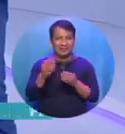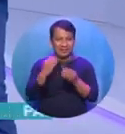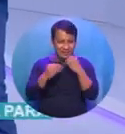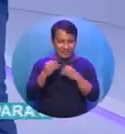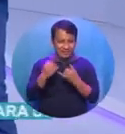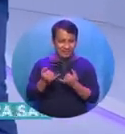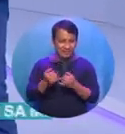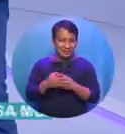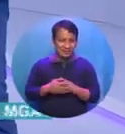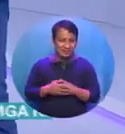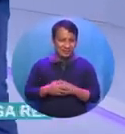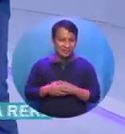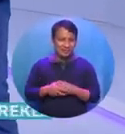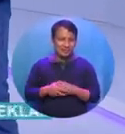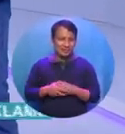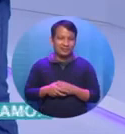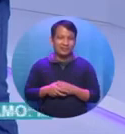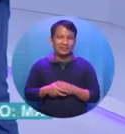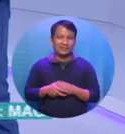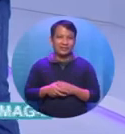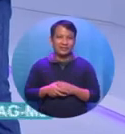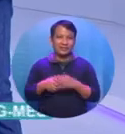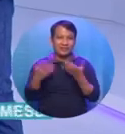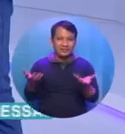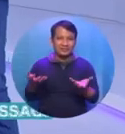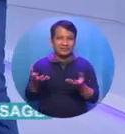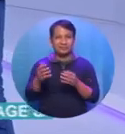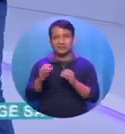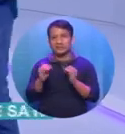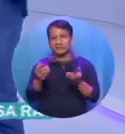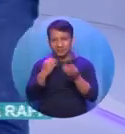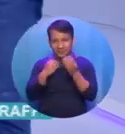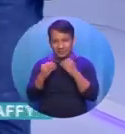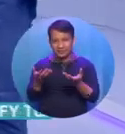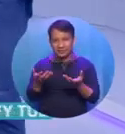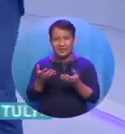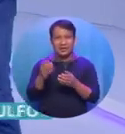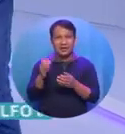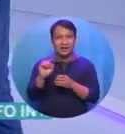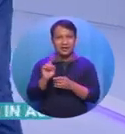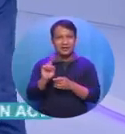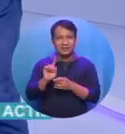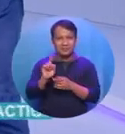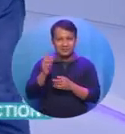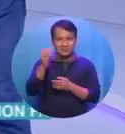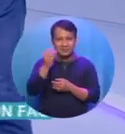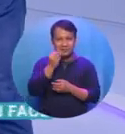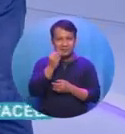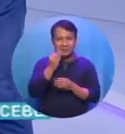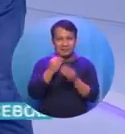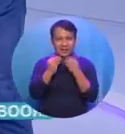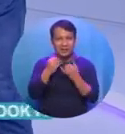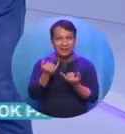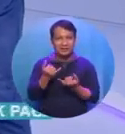mo kayo ngayon, ma'am? Ma'am Chan, anong ulam? Wala pa po. Wala pa. Ano saan ang balak mong ulamin ngayon?